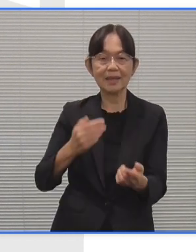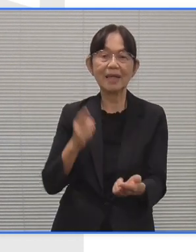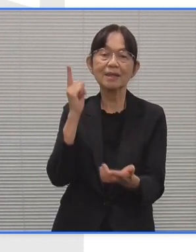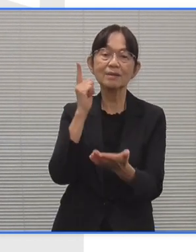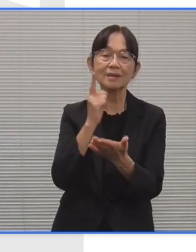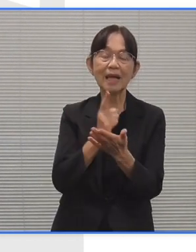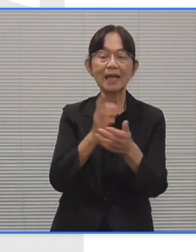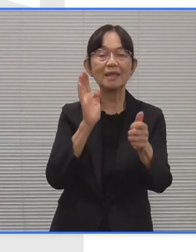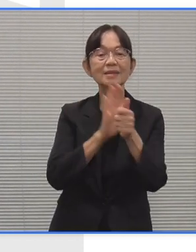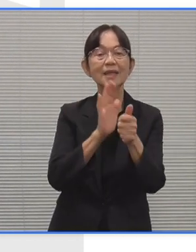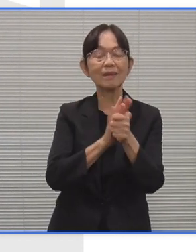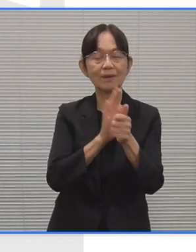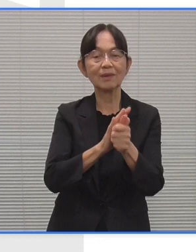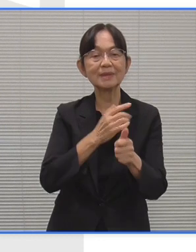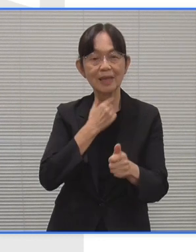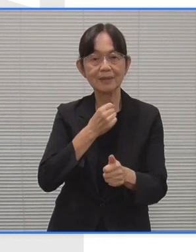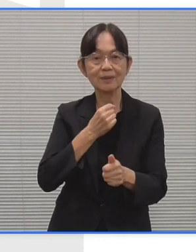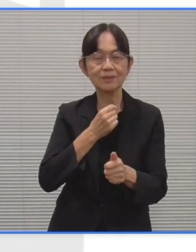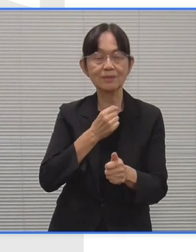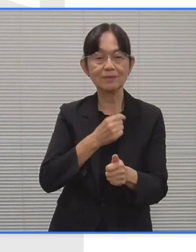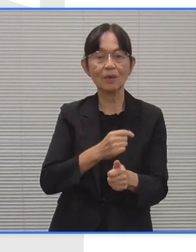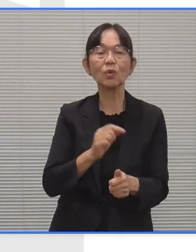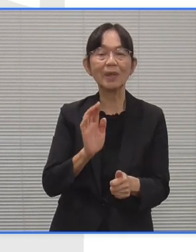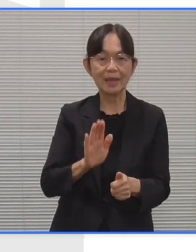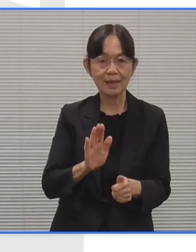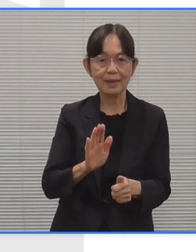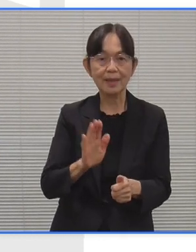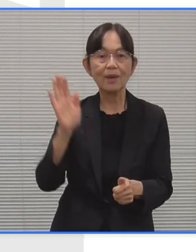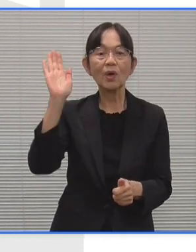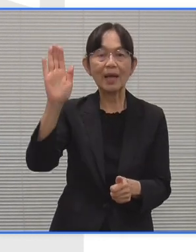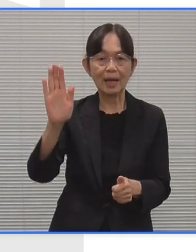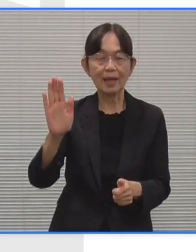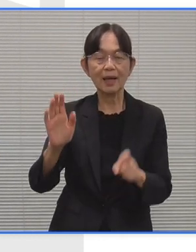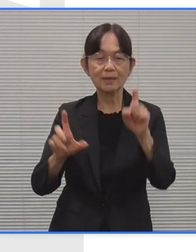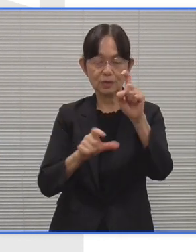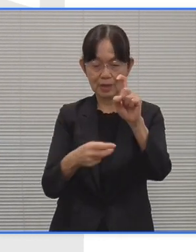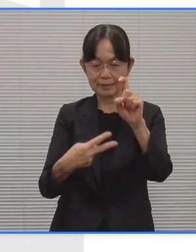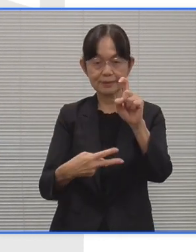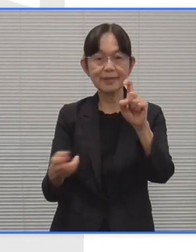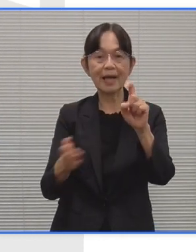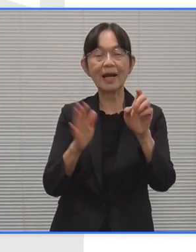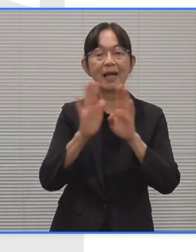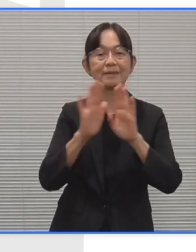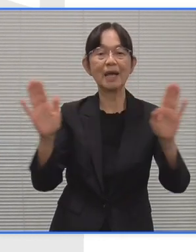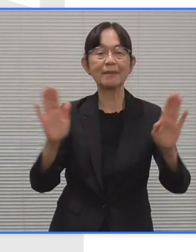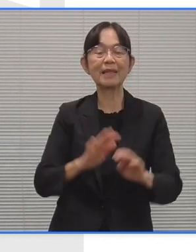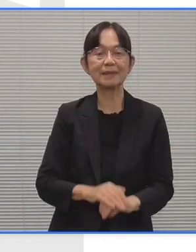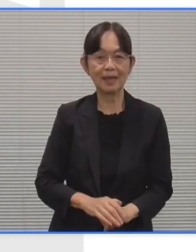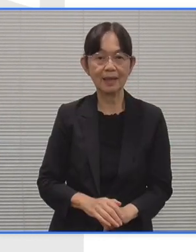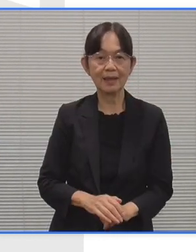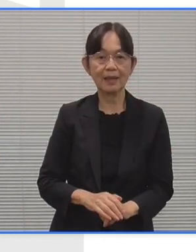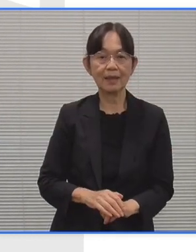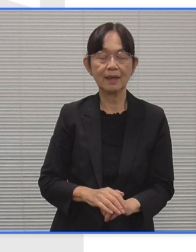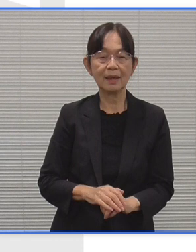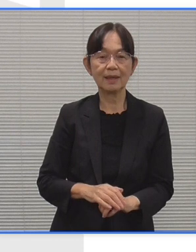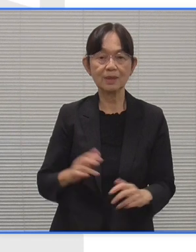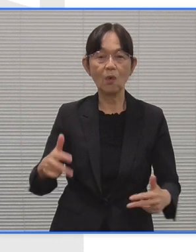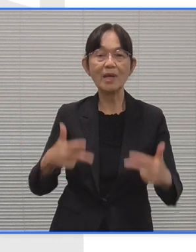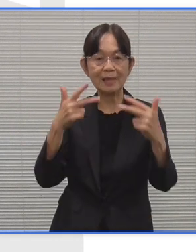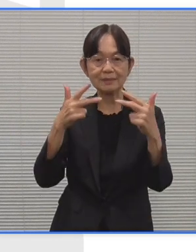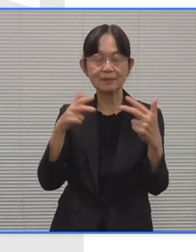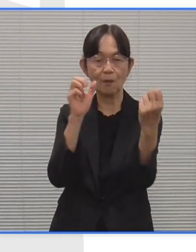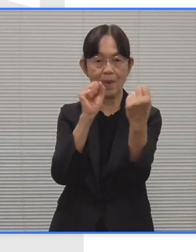の支援をということで、これから10月2日からも始めておりますけれども、オンラインでの面接